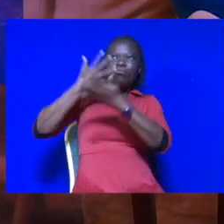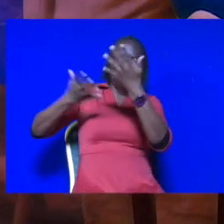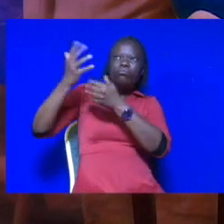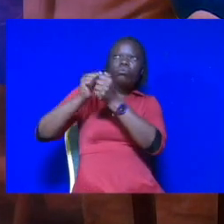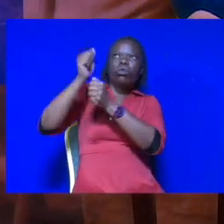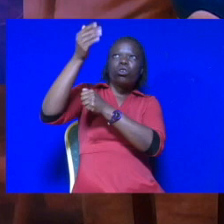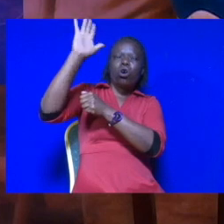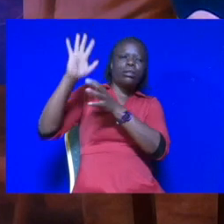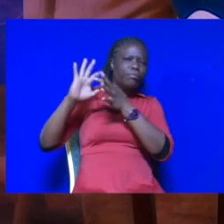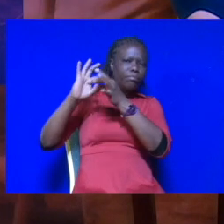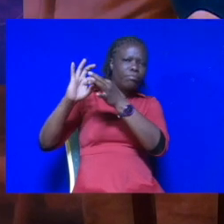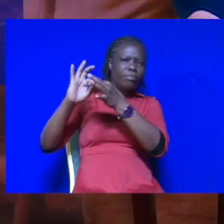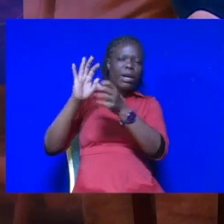Mungu.